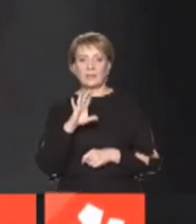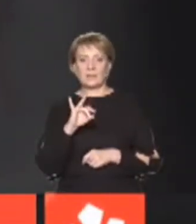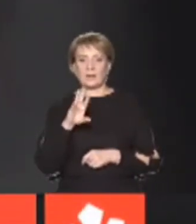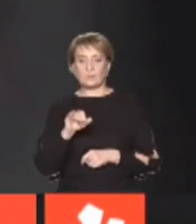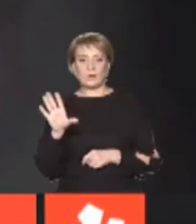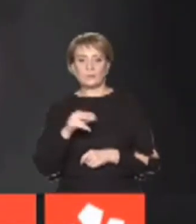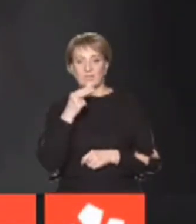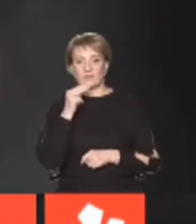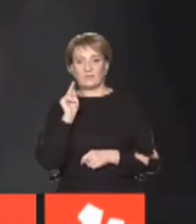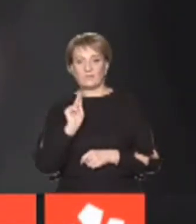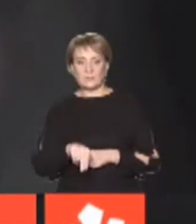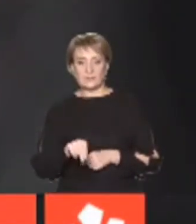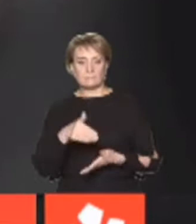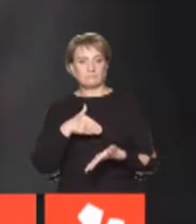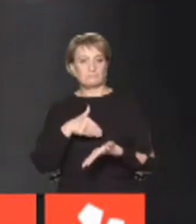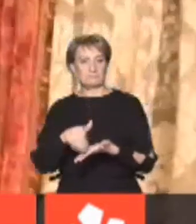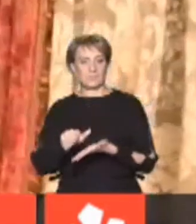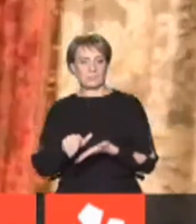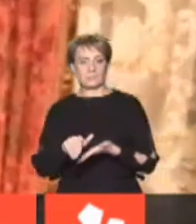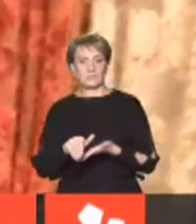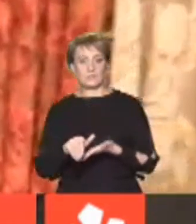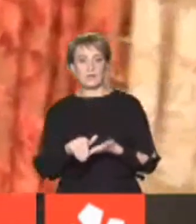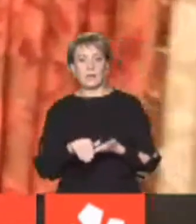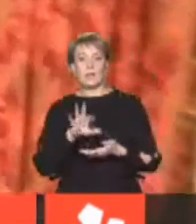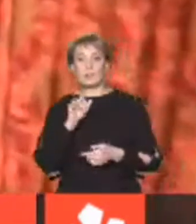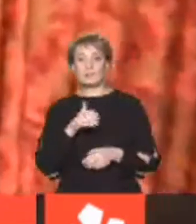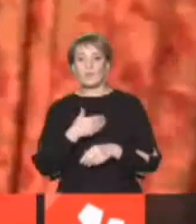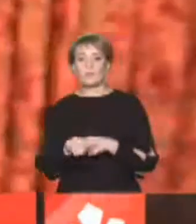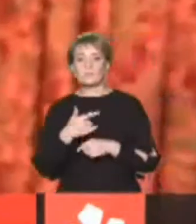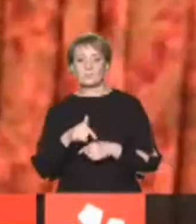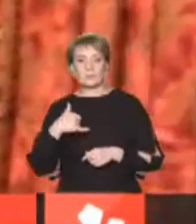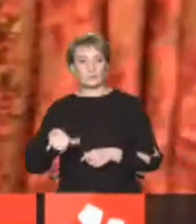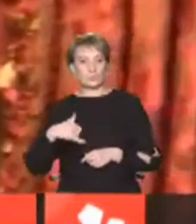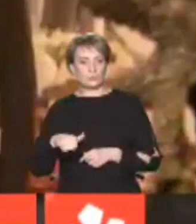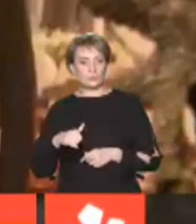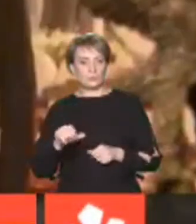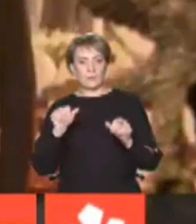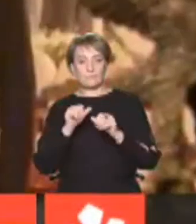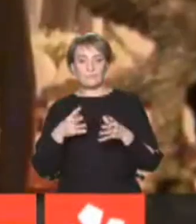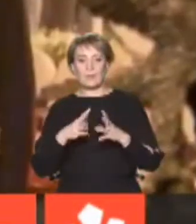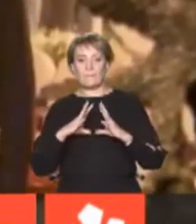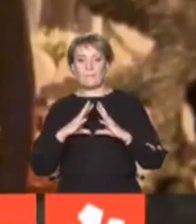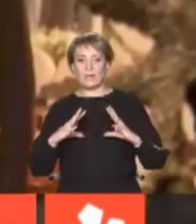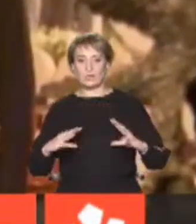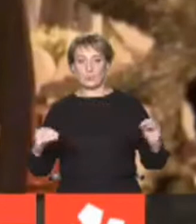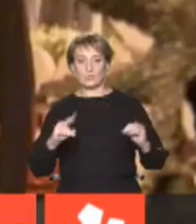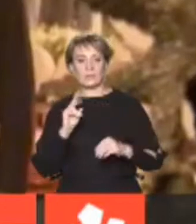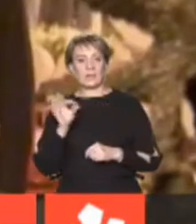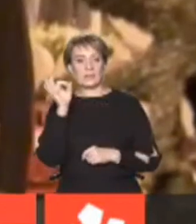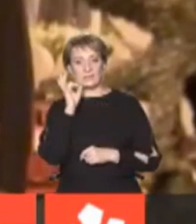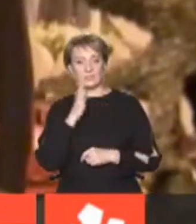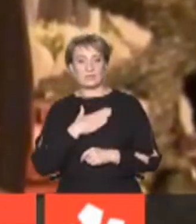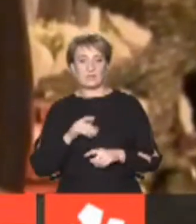усі звинувачення, звісно ж, відкидає. Москіно випускає сумку у формі батона. І як же тут не згадати про